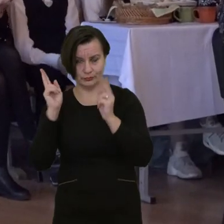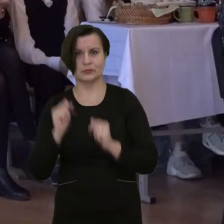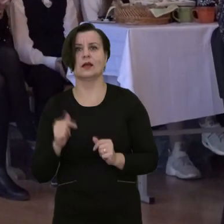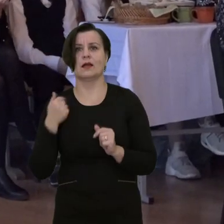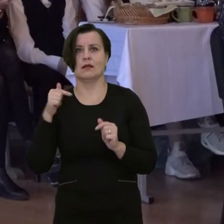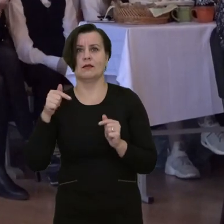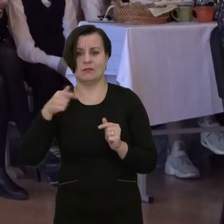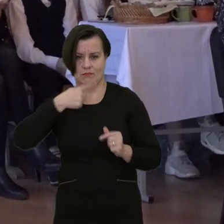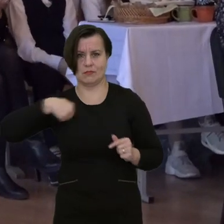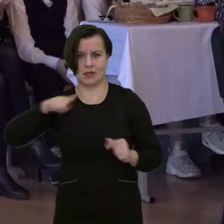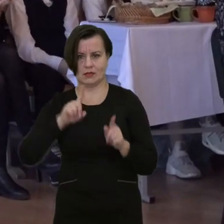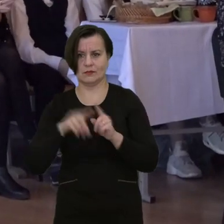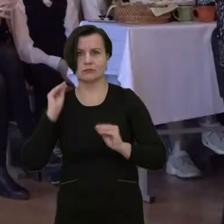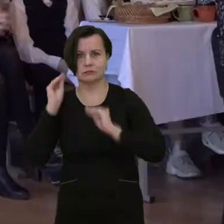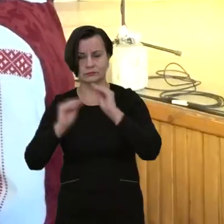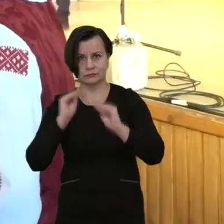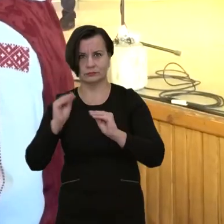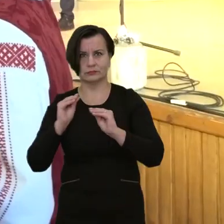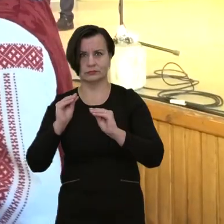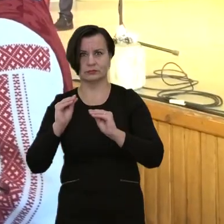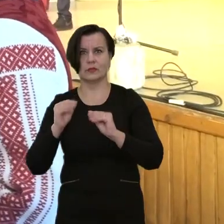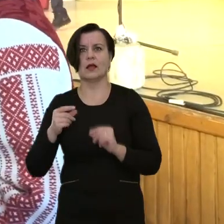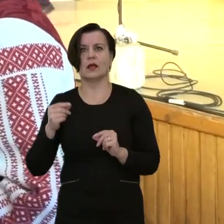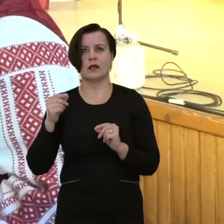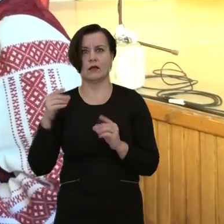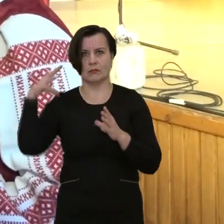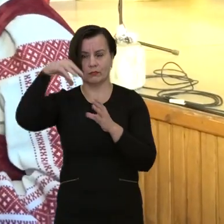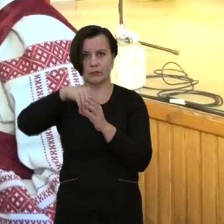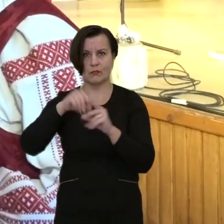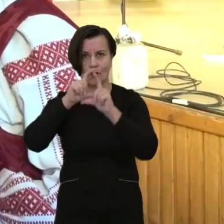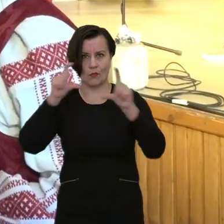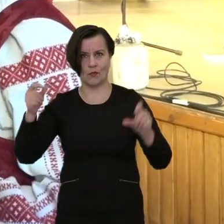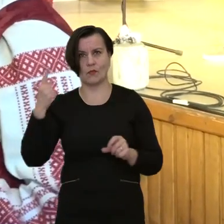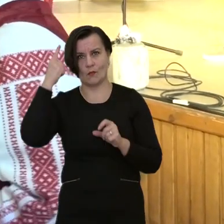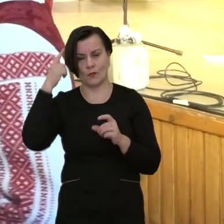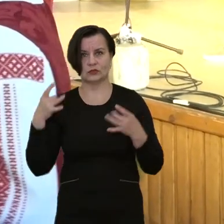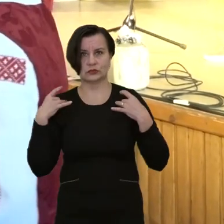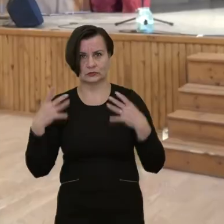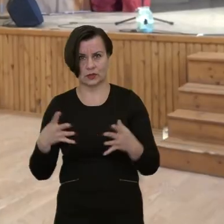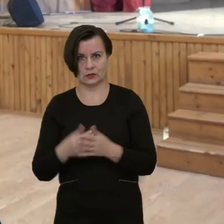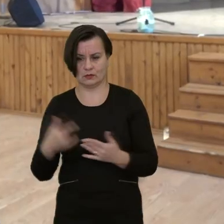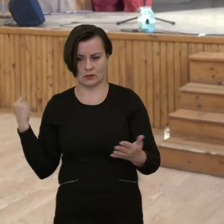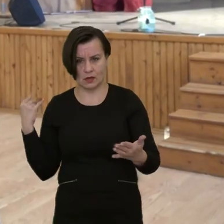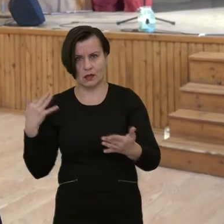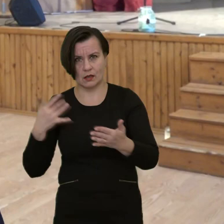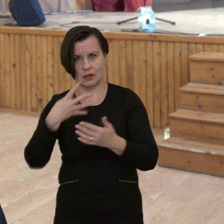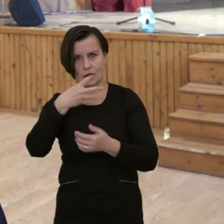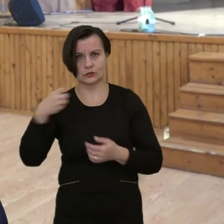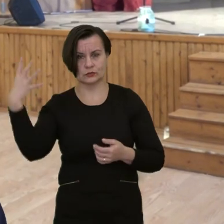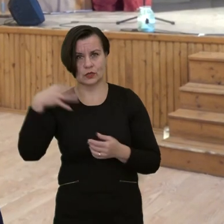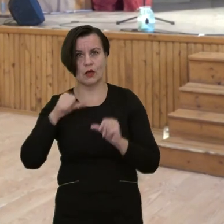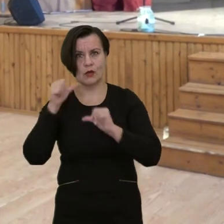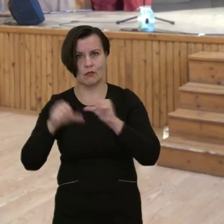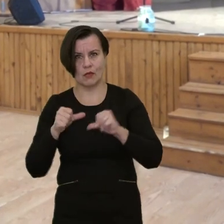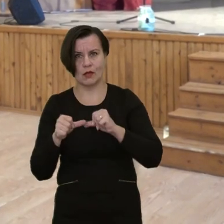ir sudėliojome į šitos mokyklos paminėjimo šventę. Nes visą kelią 440